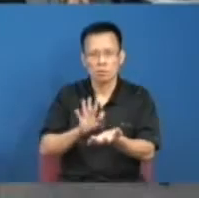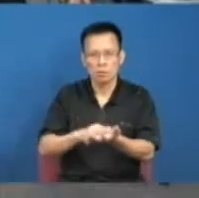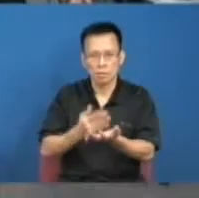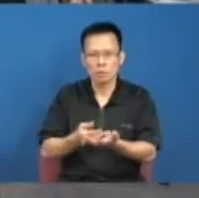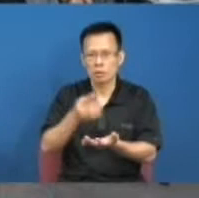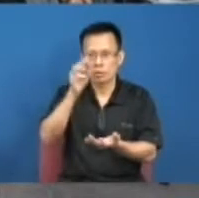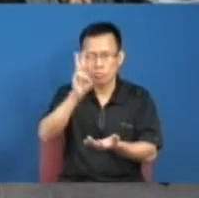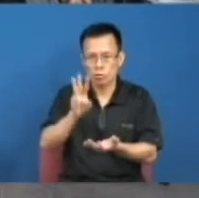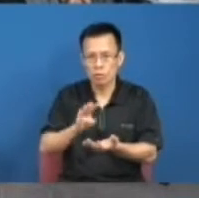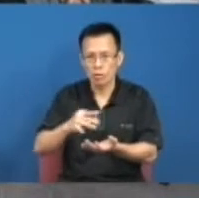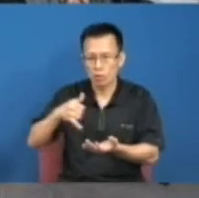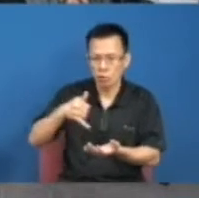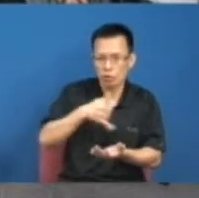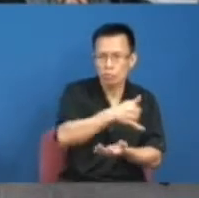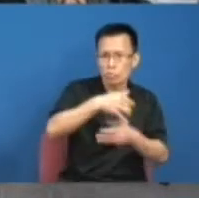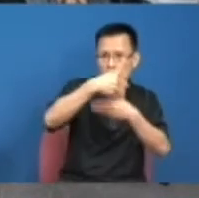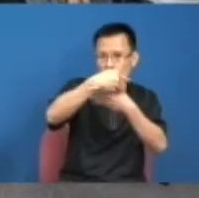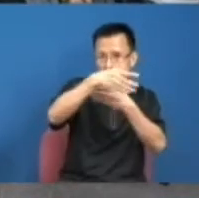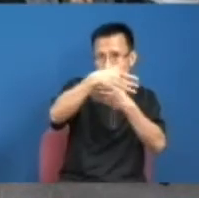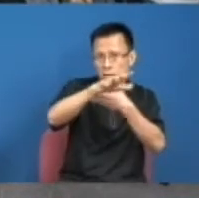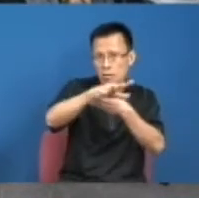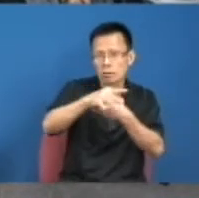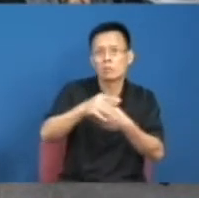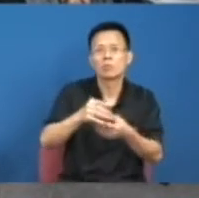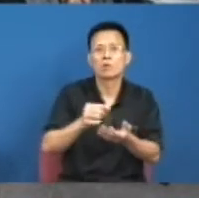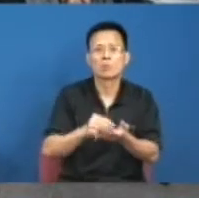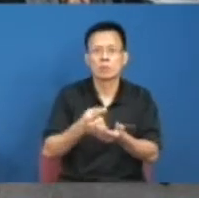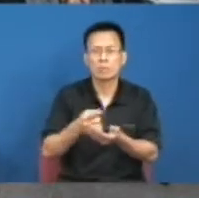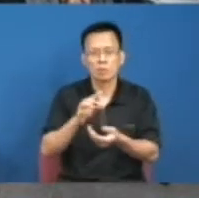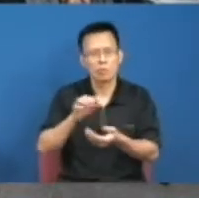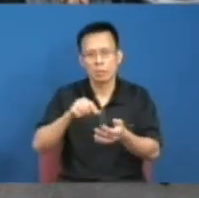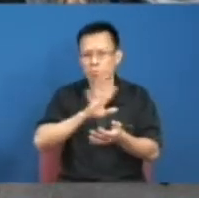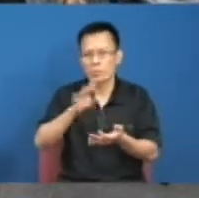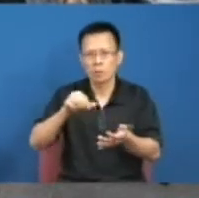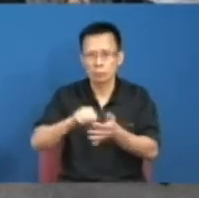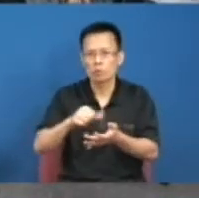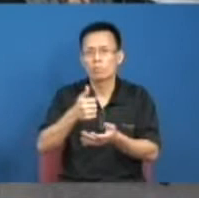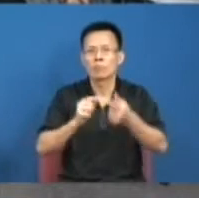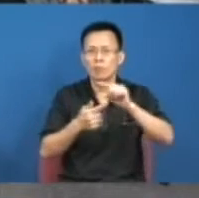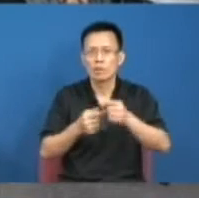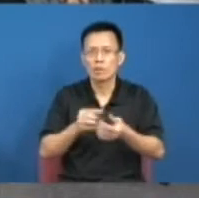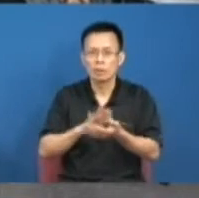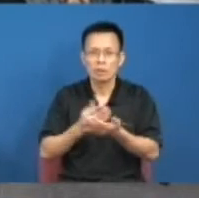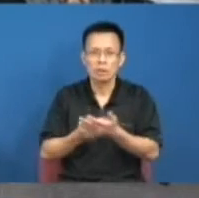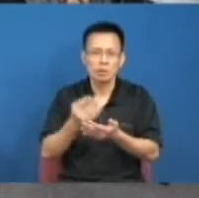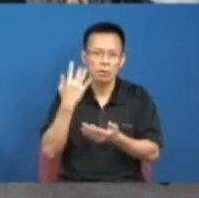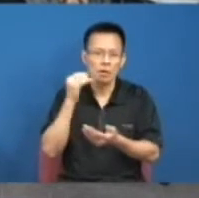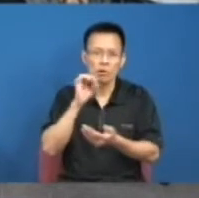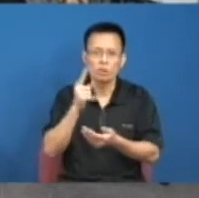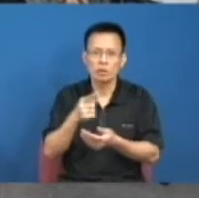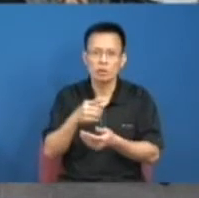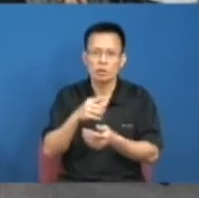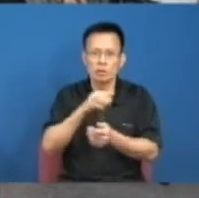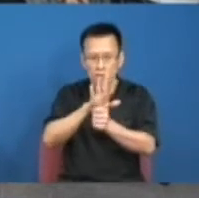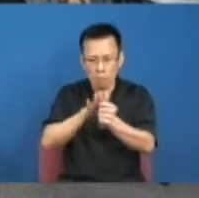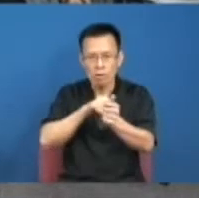位置， 啊， 所以呢個唔係一個理想嘅方法。 但你上次都解釋過咧，如果我哋可以說服得樓上嗰個單